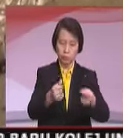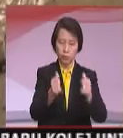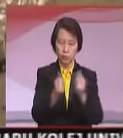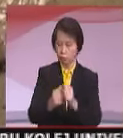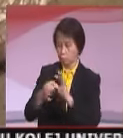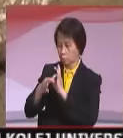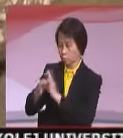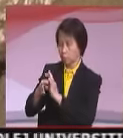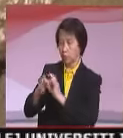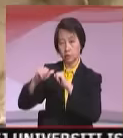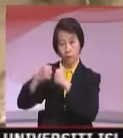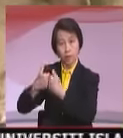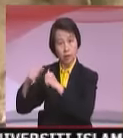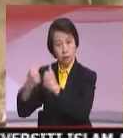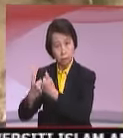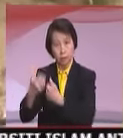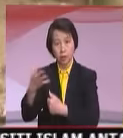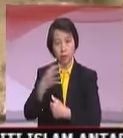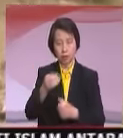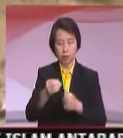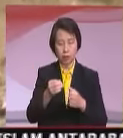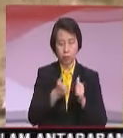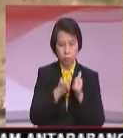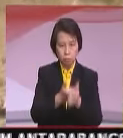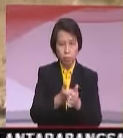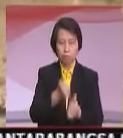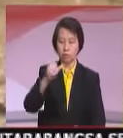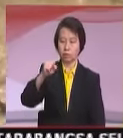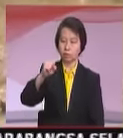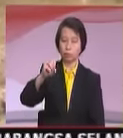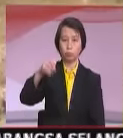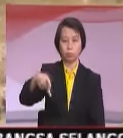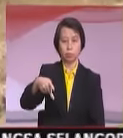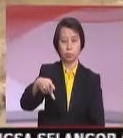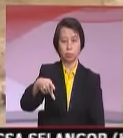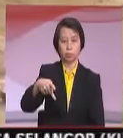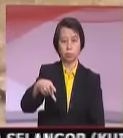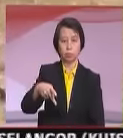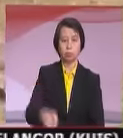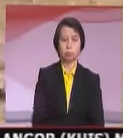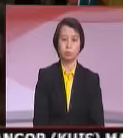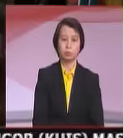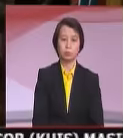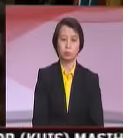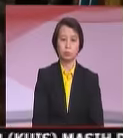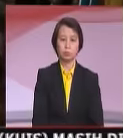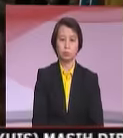kerjasama pelbagai agensi di samping pematuhan SOP yang tinggi.